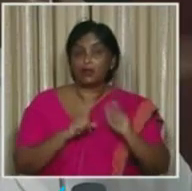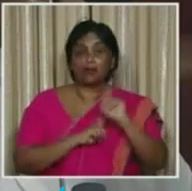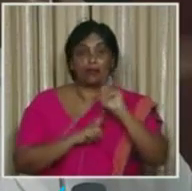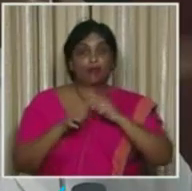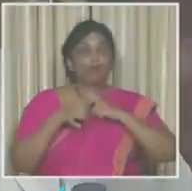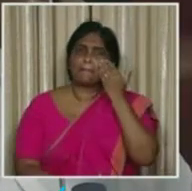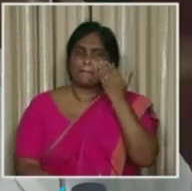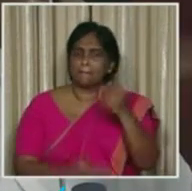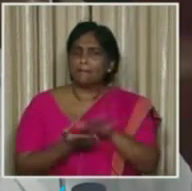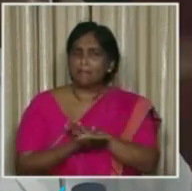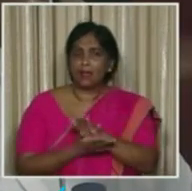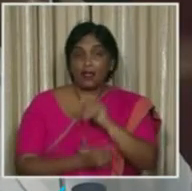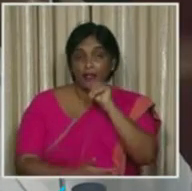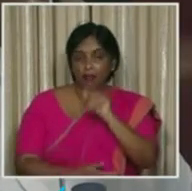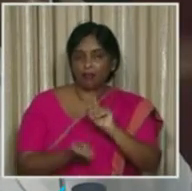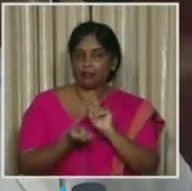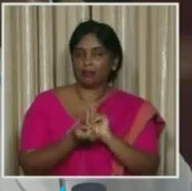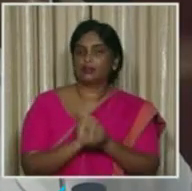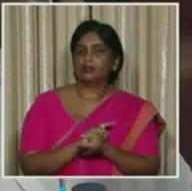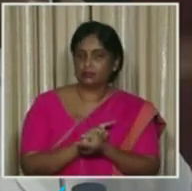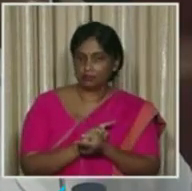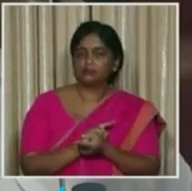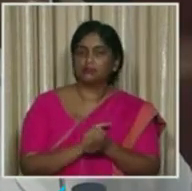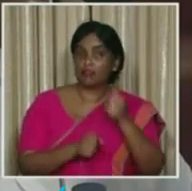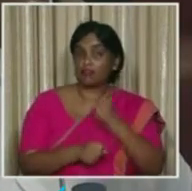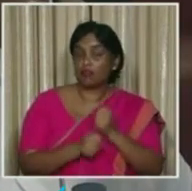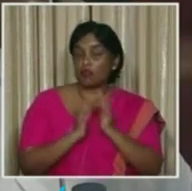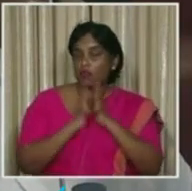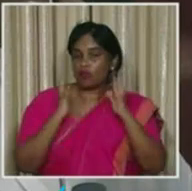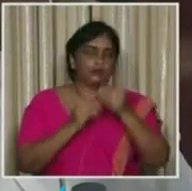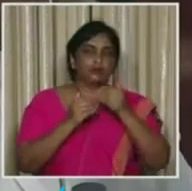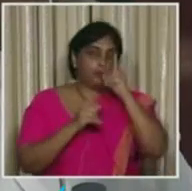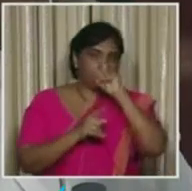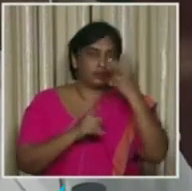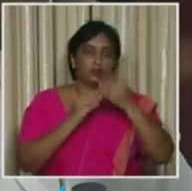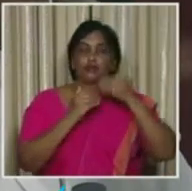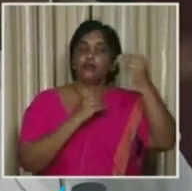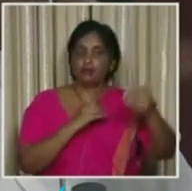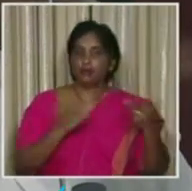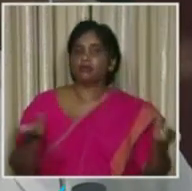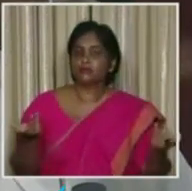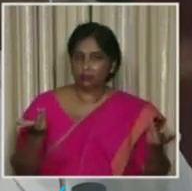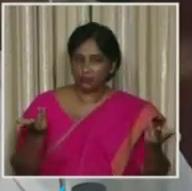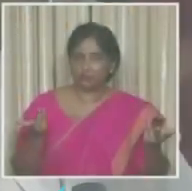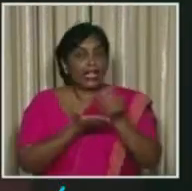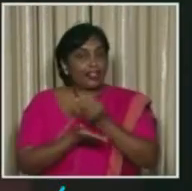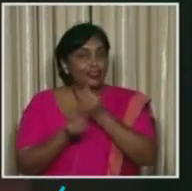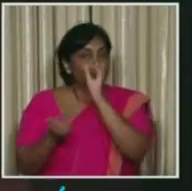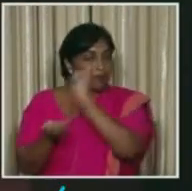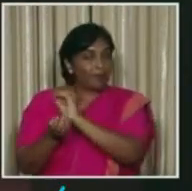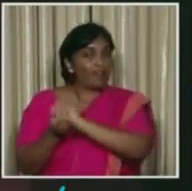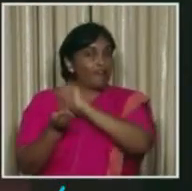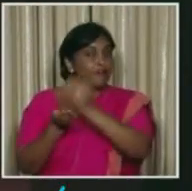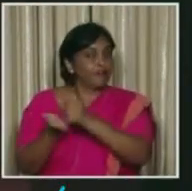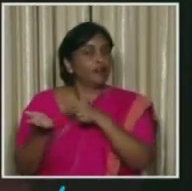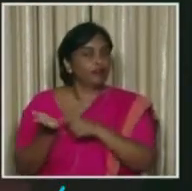ප්‍රශ්න වලටත් උත්තර දෙන්න. අත්‍ය වසන් කිරීමට ආඩුව විශාල උත්සාහයක් දරනවා. ඒතර මේ පාර්ලිමේන්තුවේ වැඩක් නැහැනේ. අරමුදල්